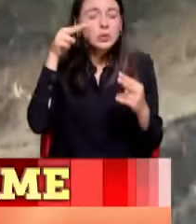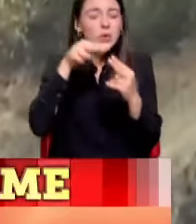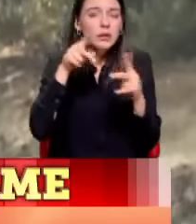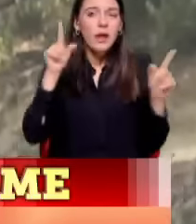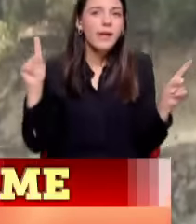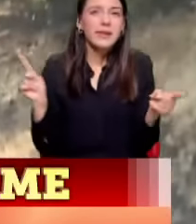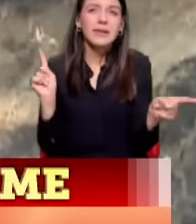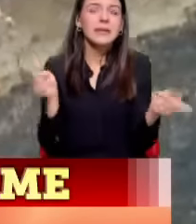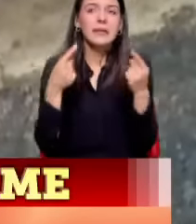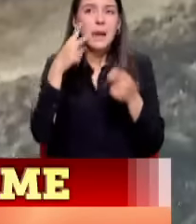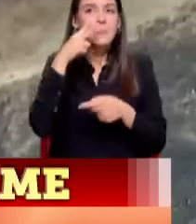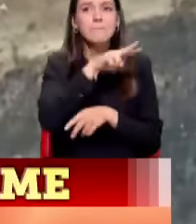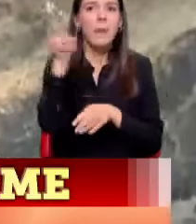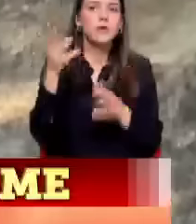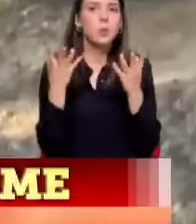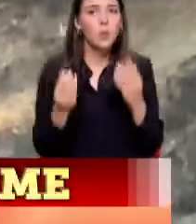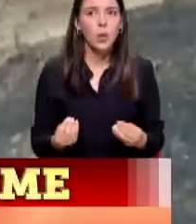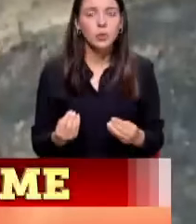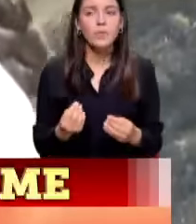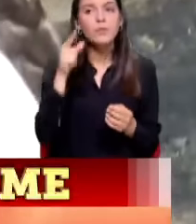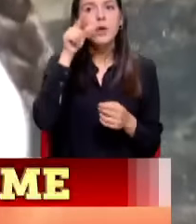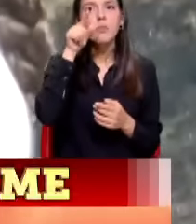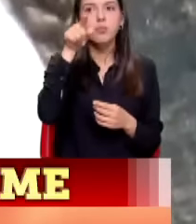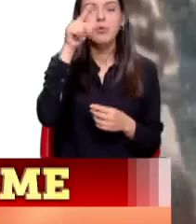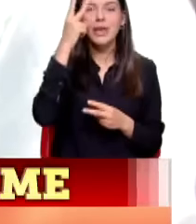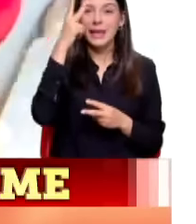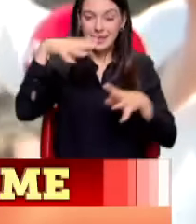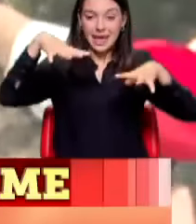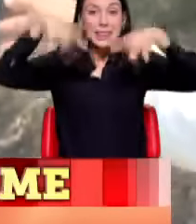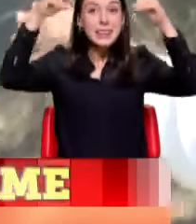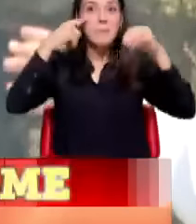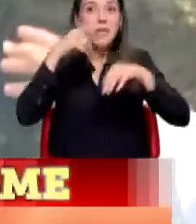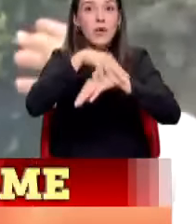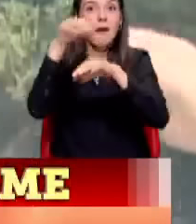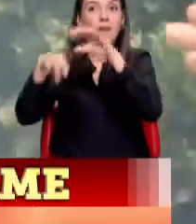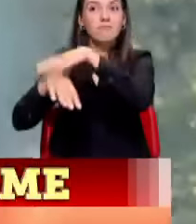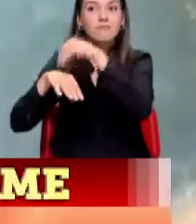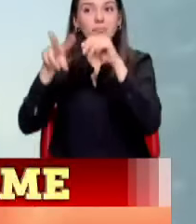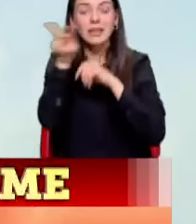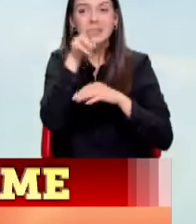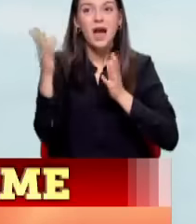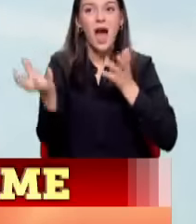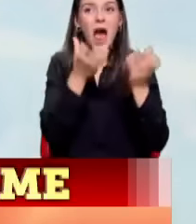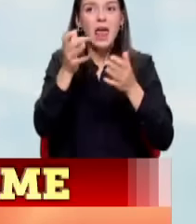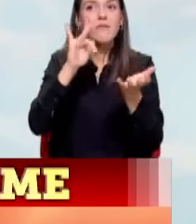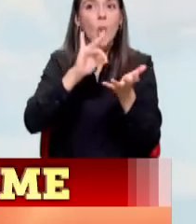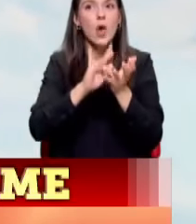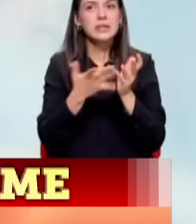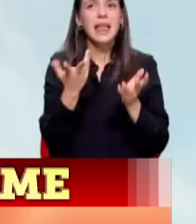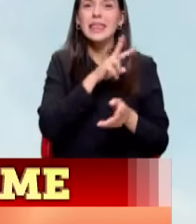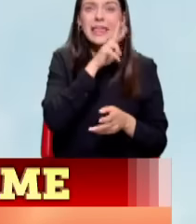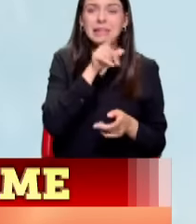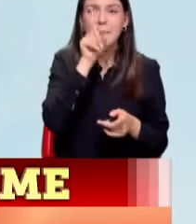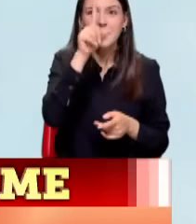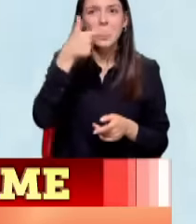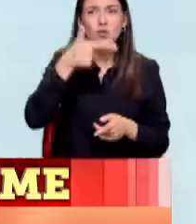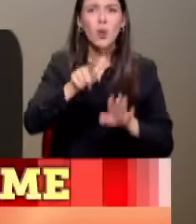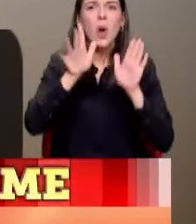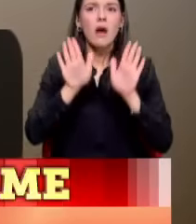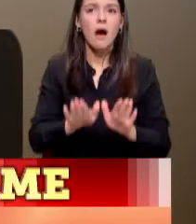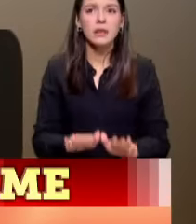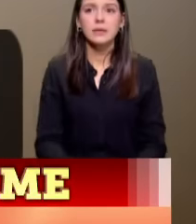bir manzara oluştu. Ve bu iki cepheden gelen alevlerin ortasında ne yazık ki bir köy